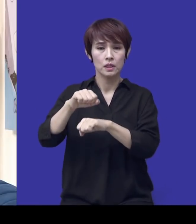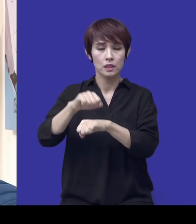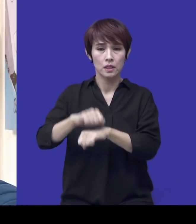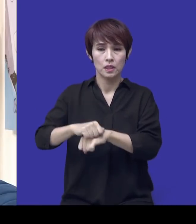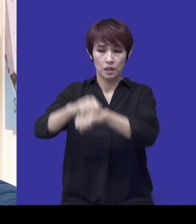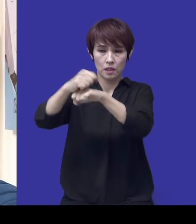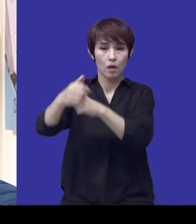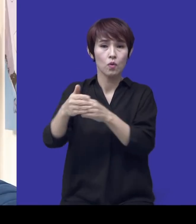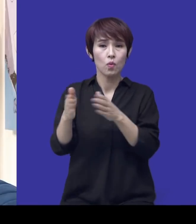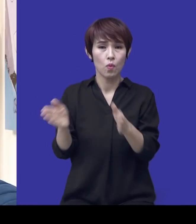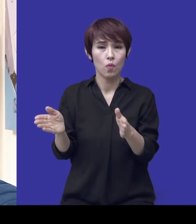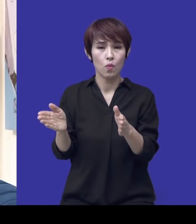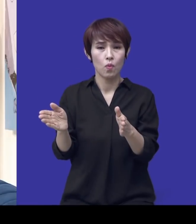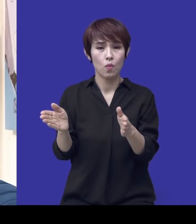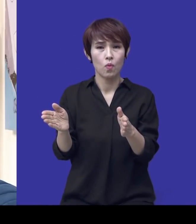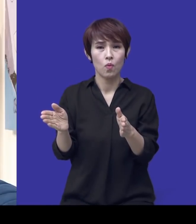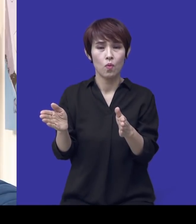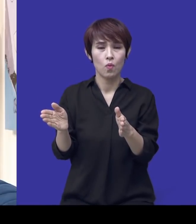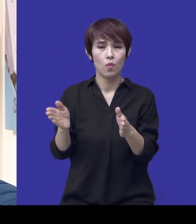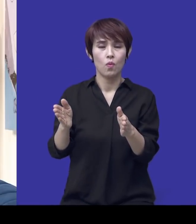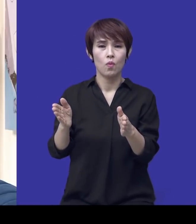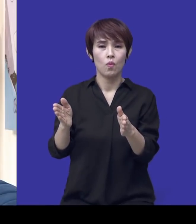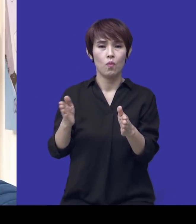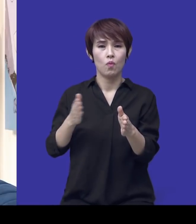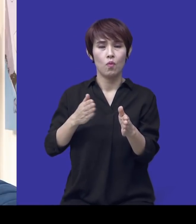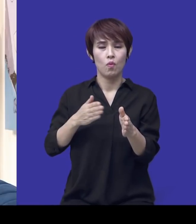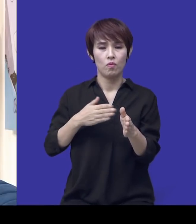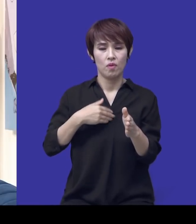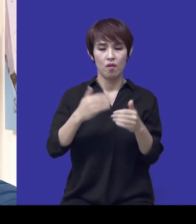저를 데리고 가시더니